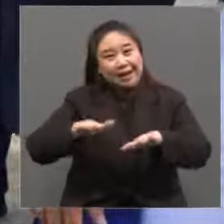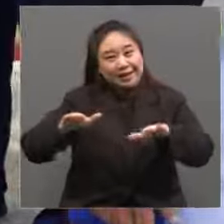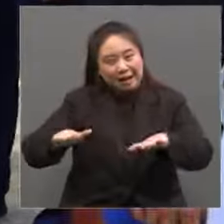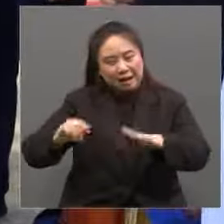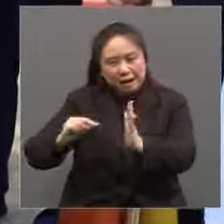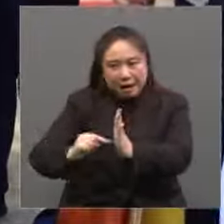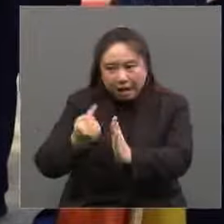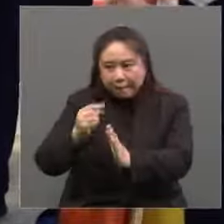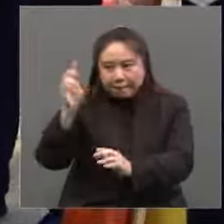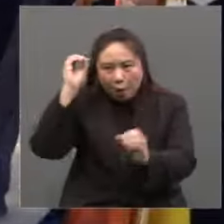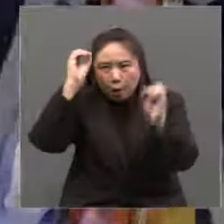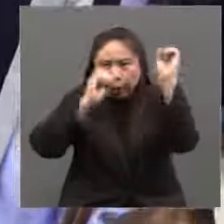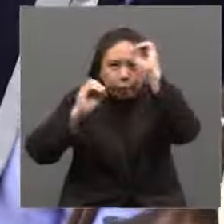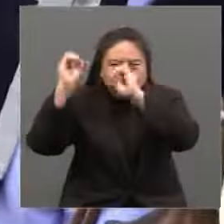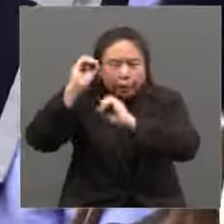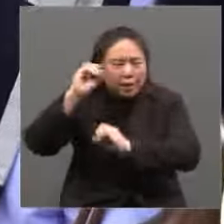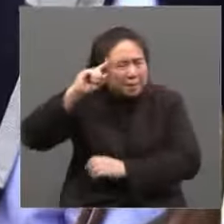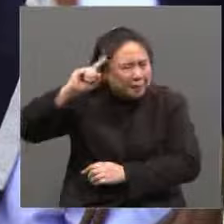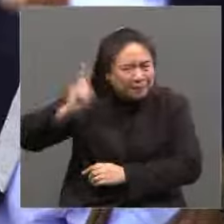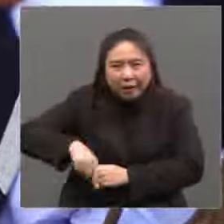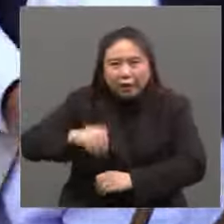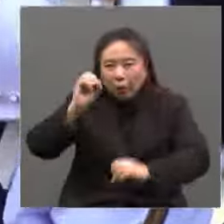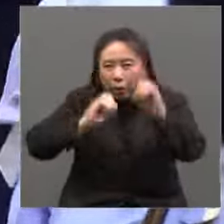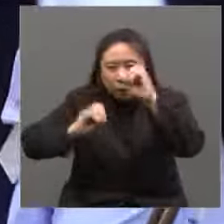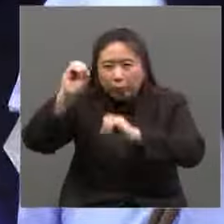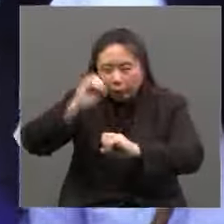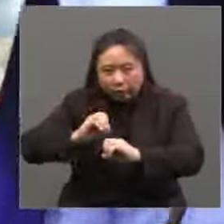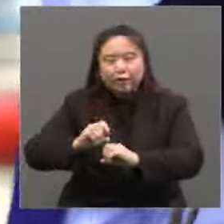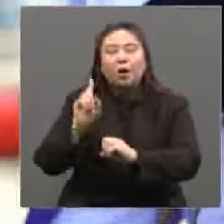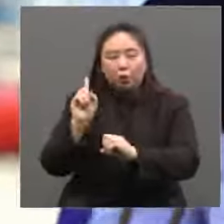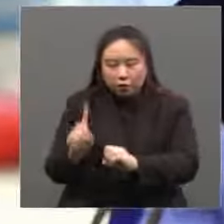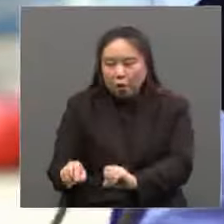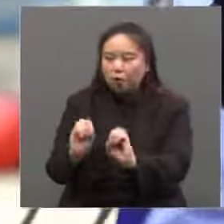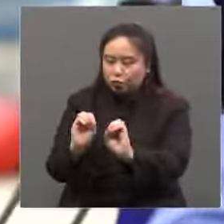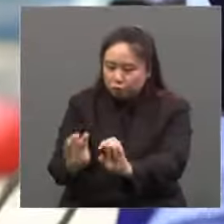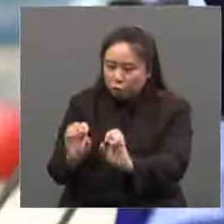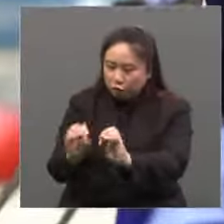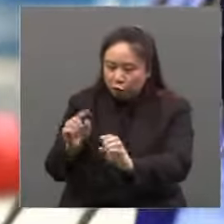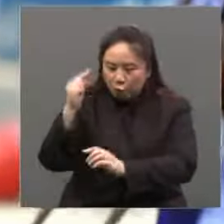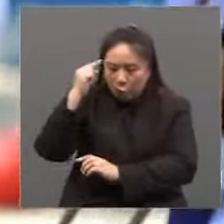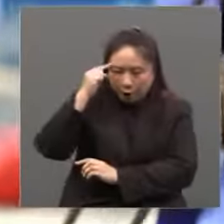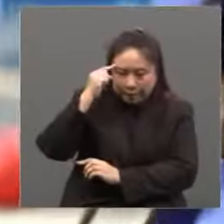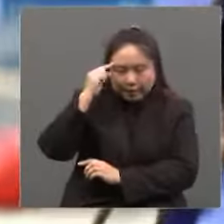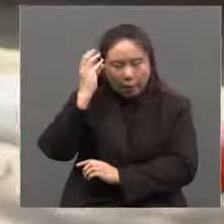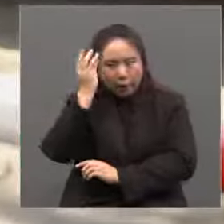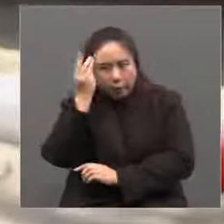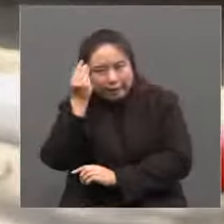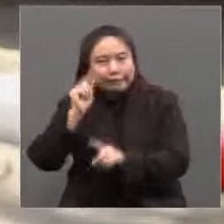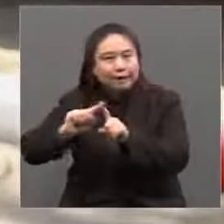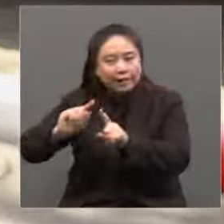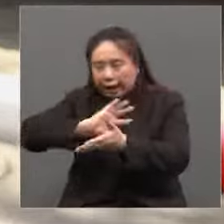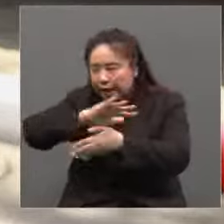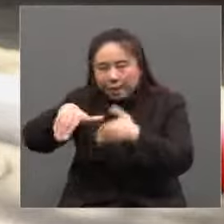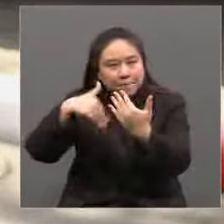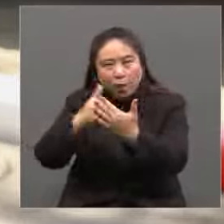ากศูนย์ทั้งหมดใช่ค่ะเราก็ต้องมาปรับทัศนคติปรับความเข้าใจทั้งหมดเล